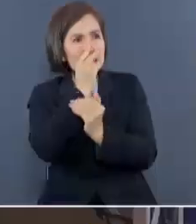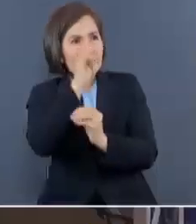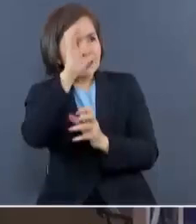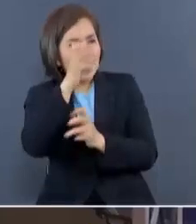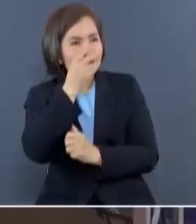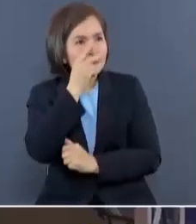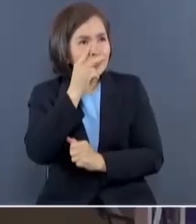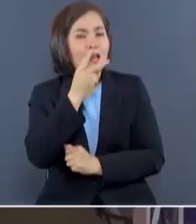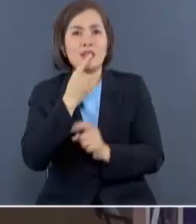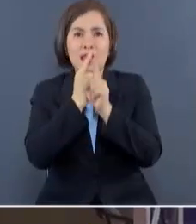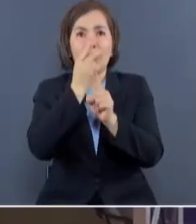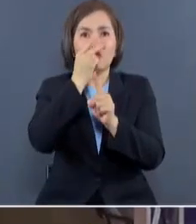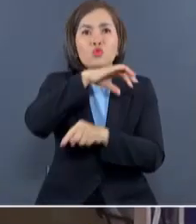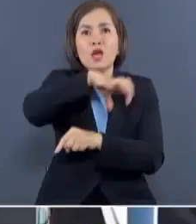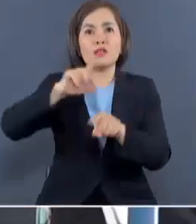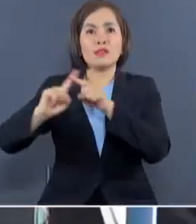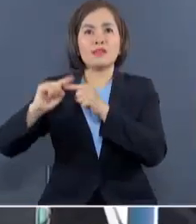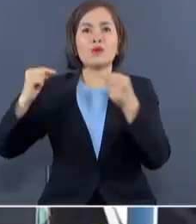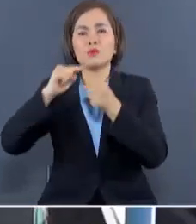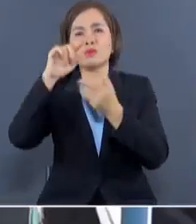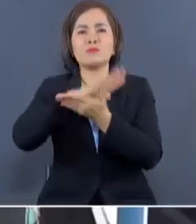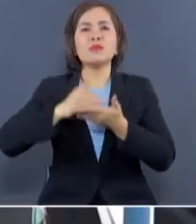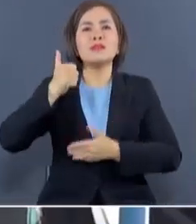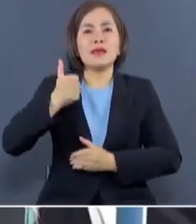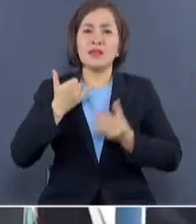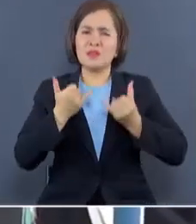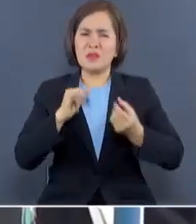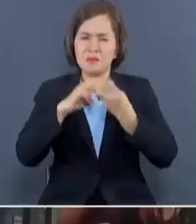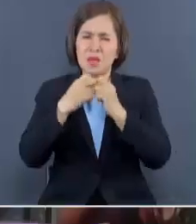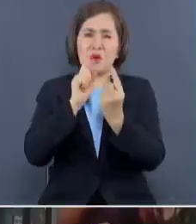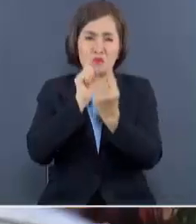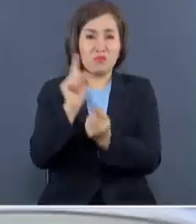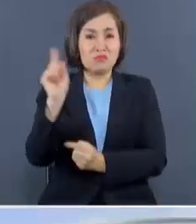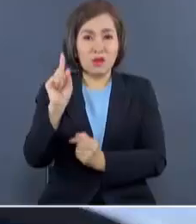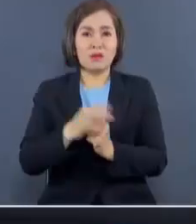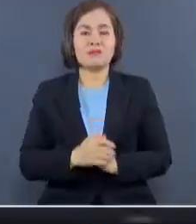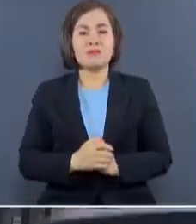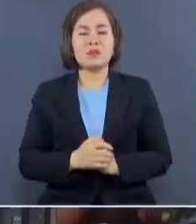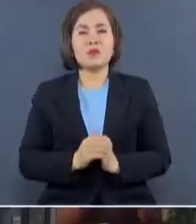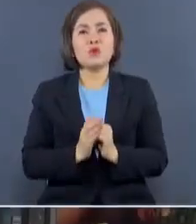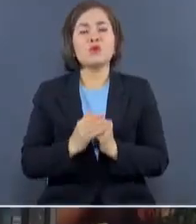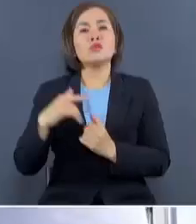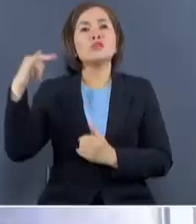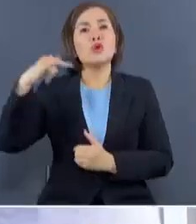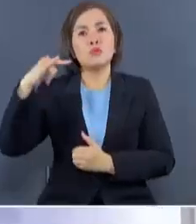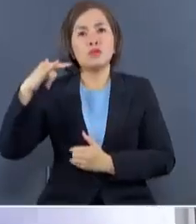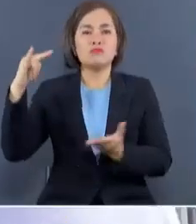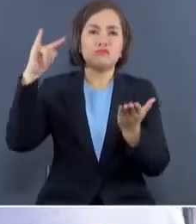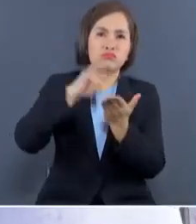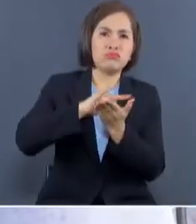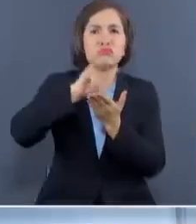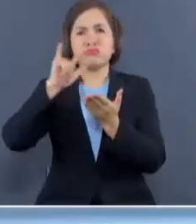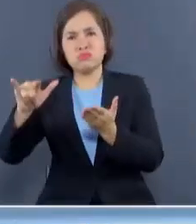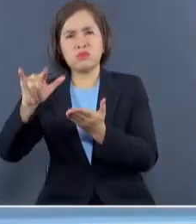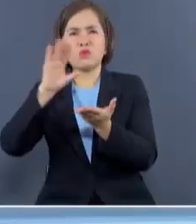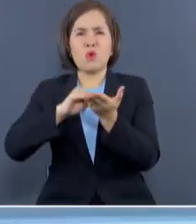อยภาพยนตร์ไทยมากขึ้นนะครับผมแต่ก็อย่างที่บอกไปว่าตอนนี้ปัญหาหนึ่งก็คือว่าเที่ยวบินระหว่างที่มาจีนกับไทยเนี่ยมันไม่ส